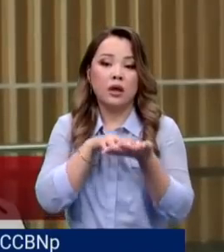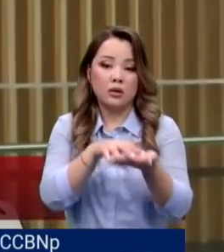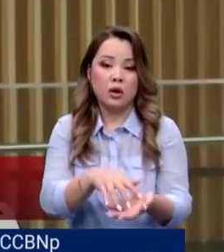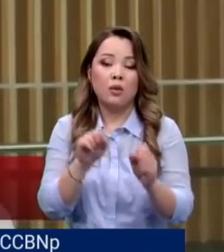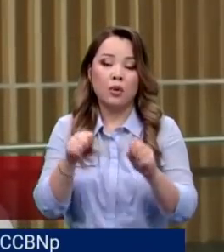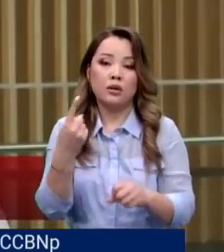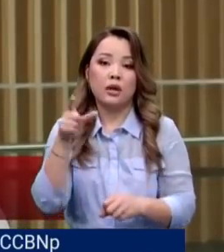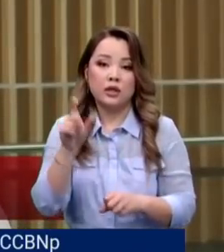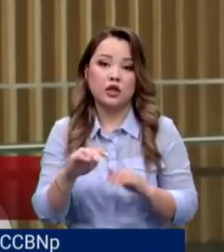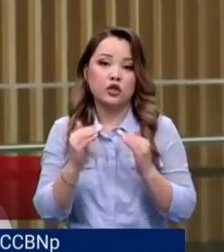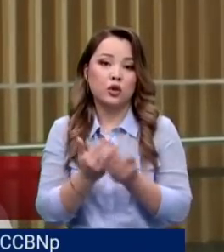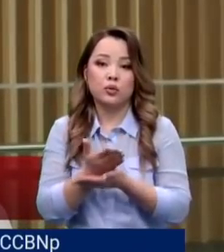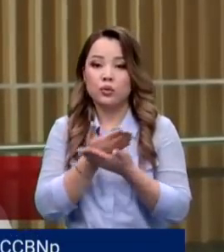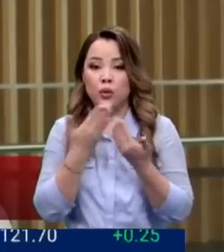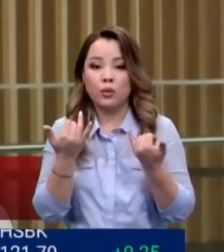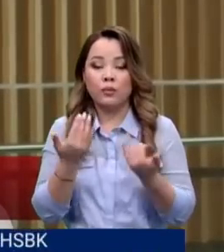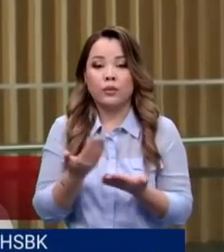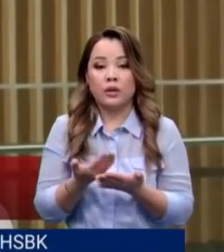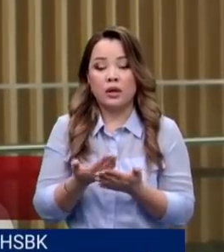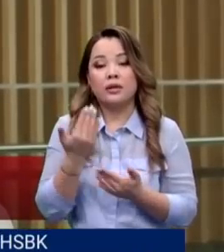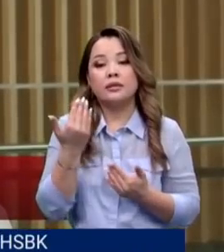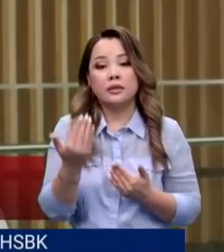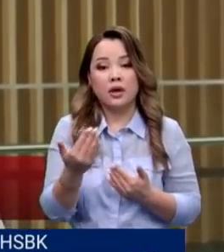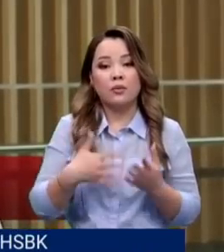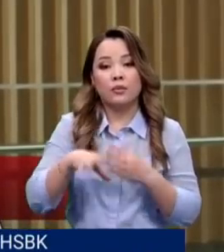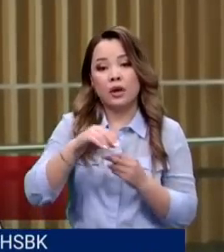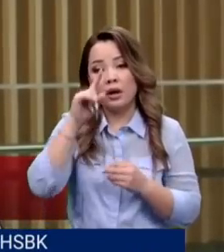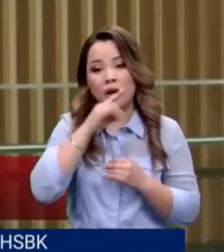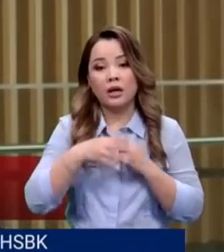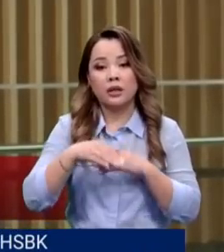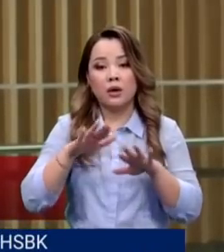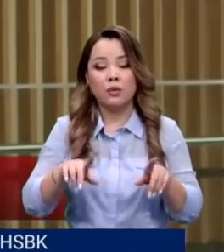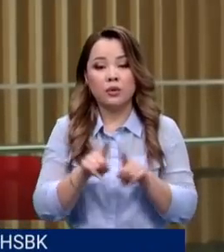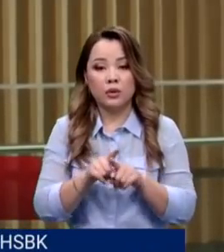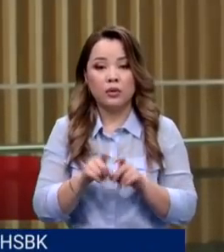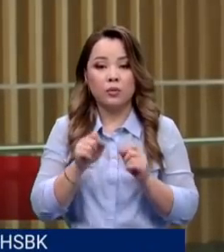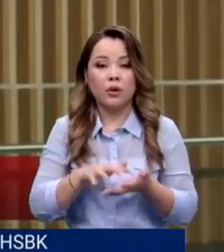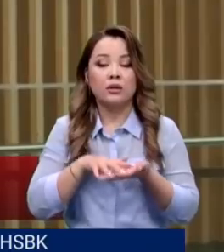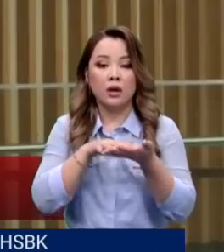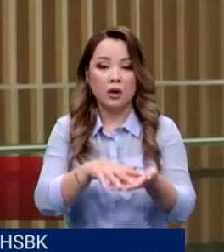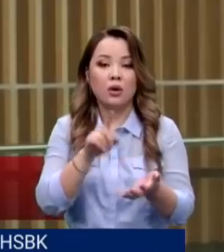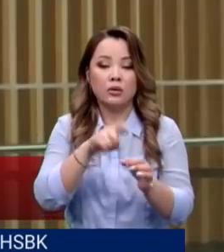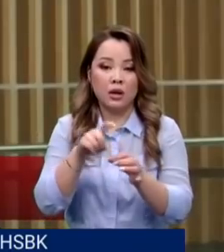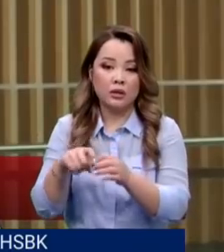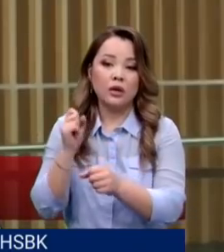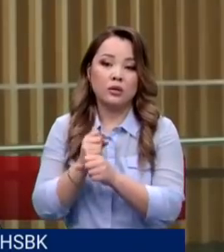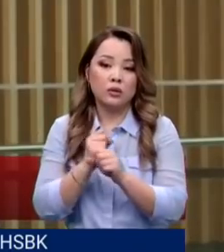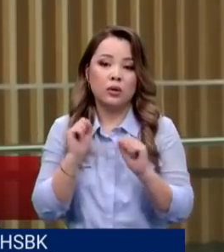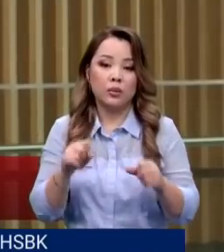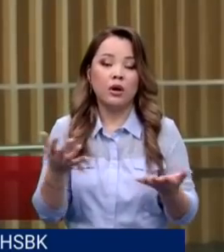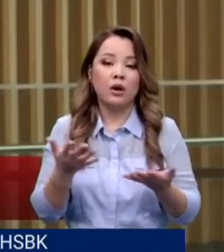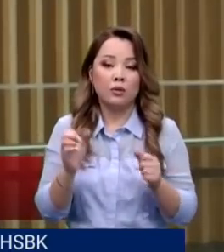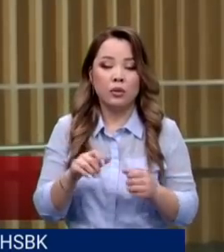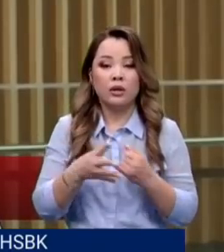азамат шектеу жоқ. Мысалға сіз бүкіл Қазақстан өңіріндегі бүкіл елді мекендерге өтінішке тұрып шығуыңызға да болады. Бірақ